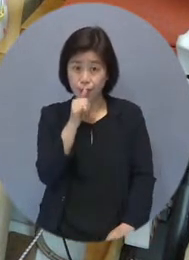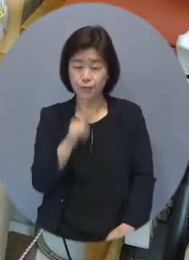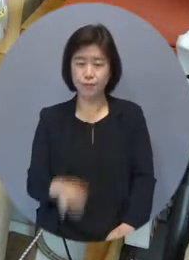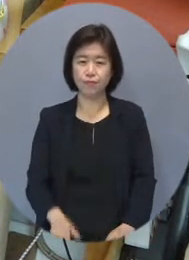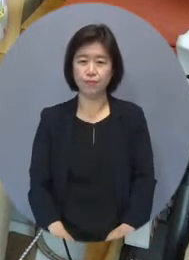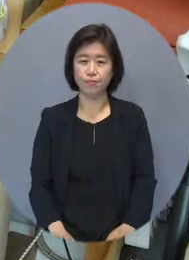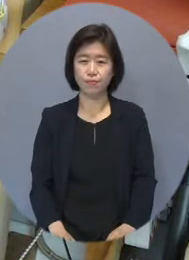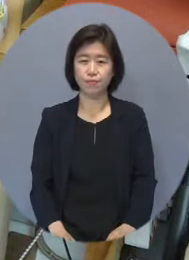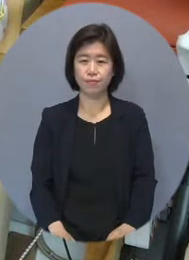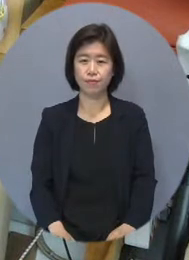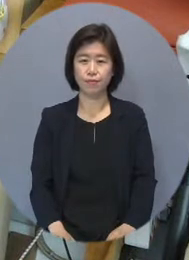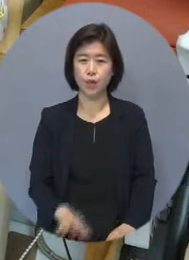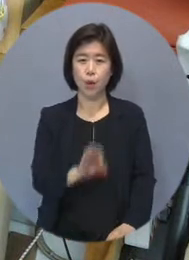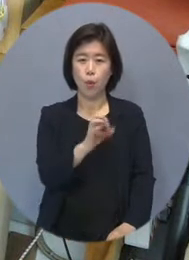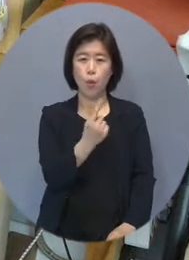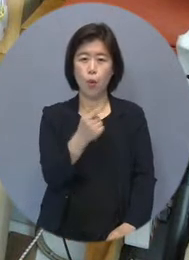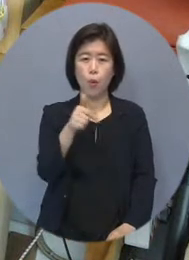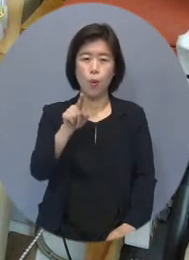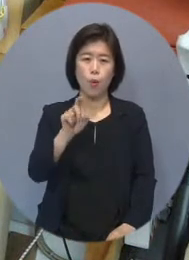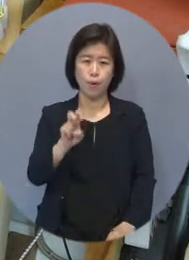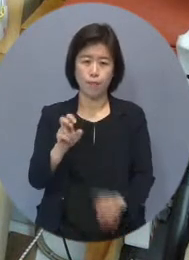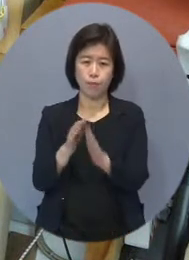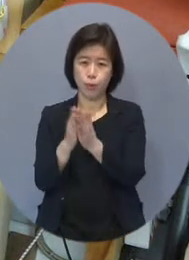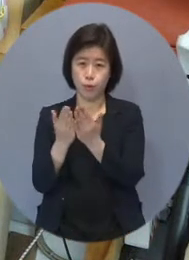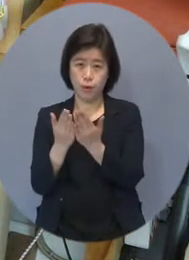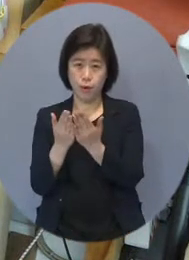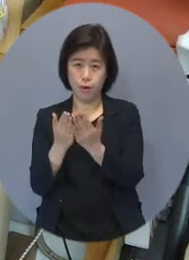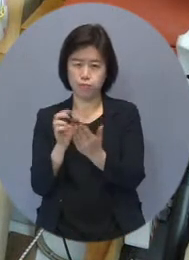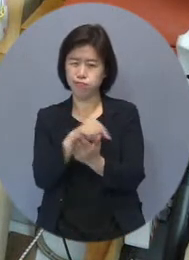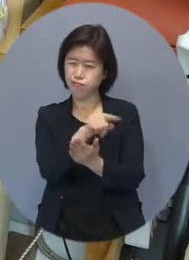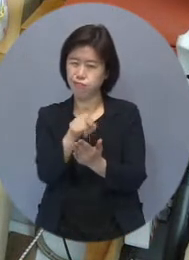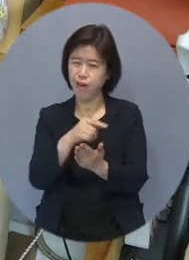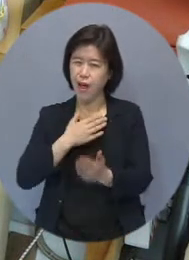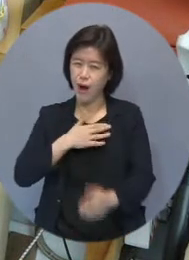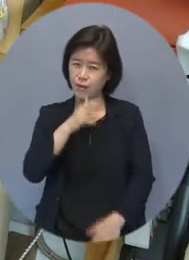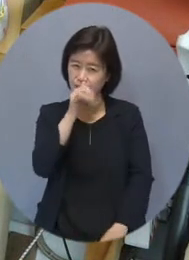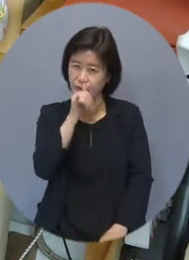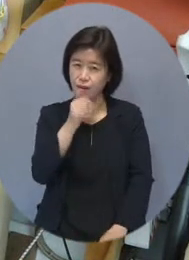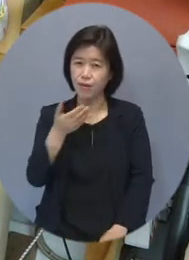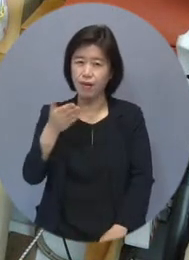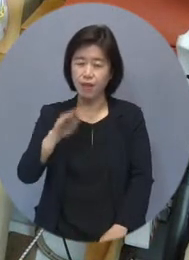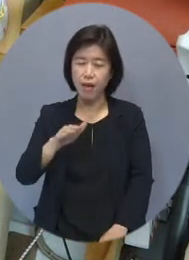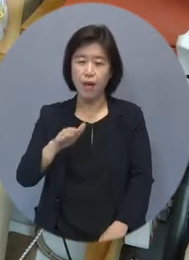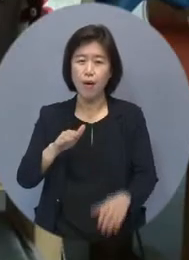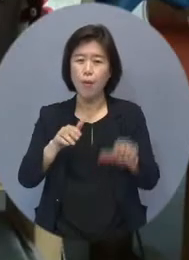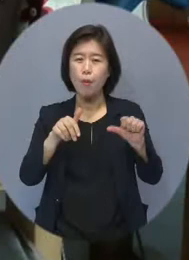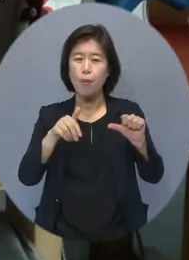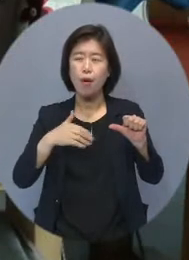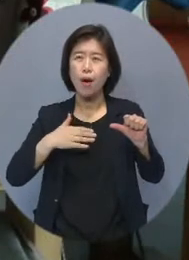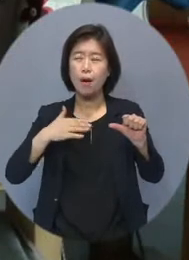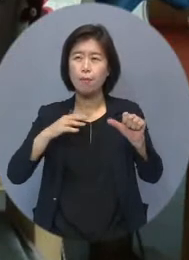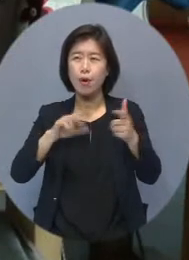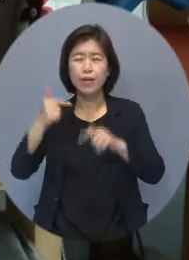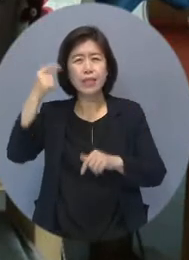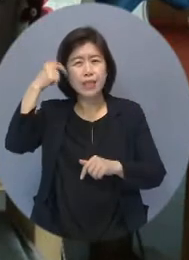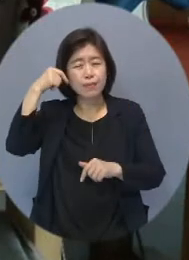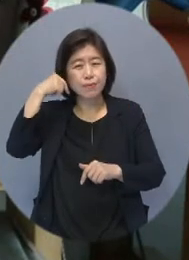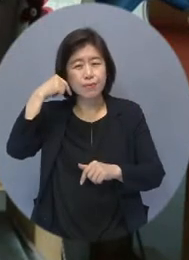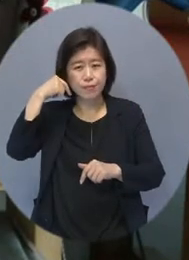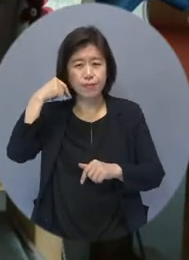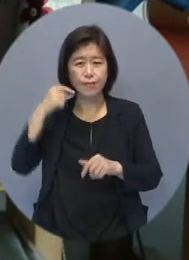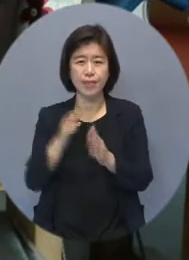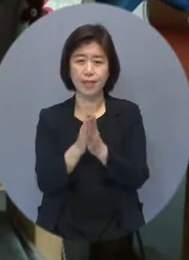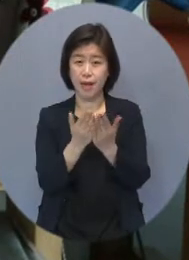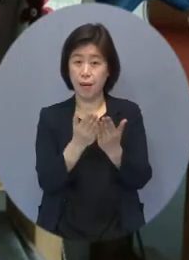여쭤보시면, 오감도서라고 많이 알고 계세요. 근데 시중에 나와 있는 오감도서 같은 경우는 기존에 있는